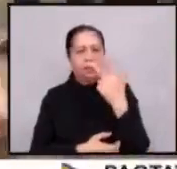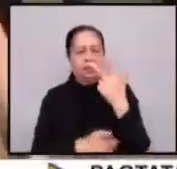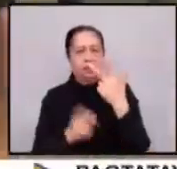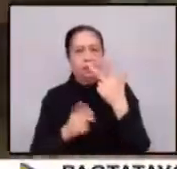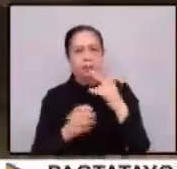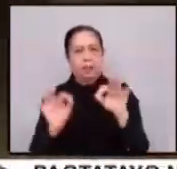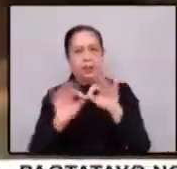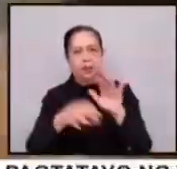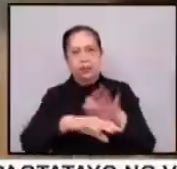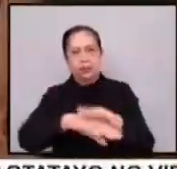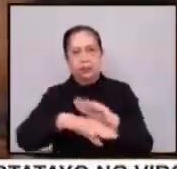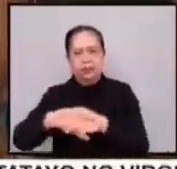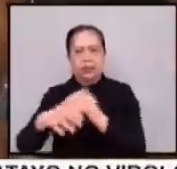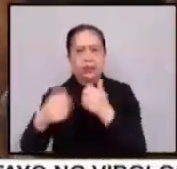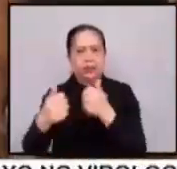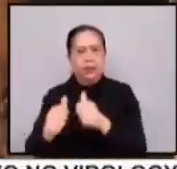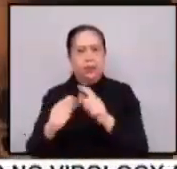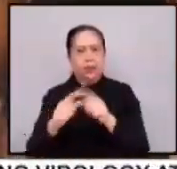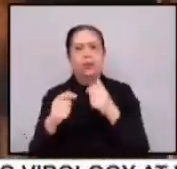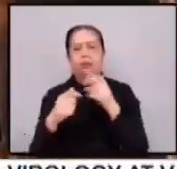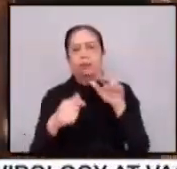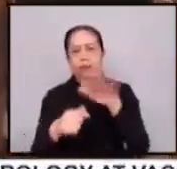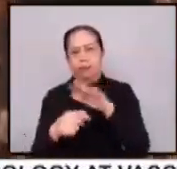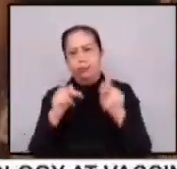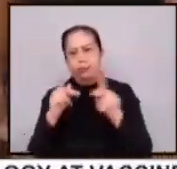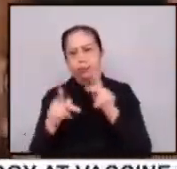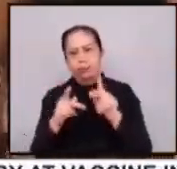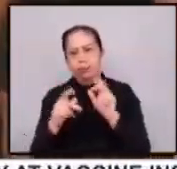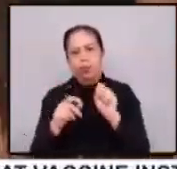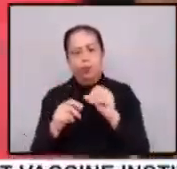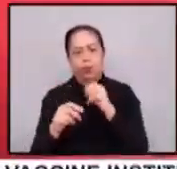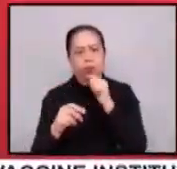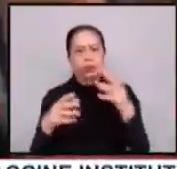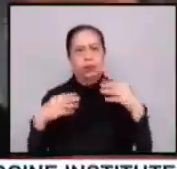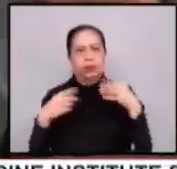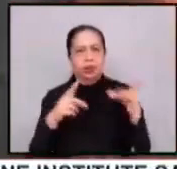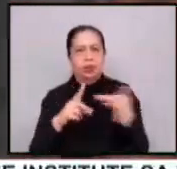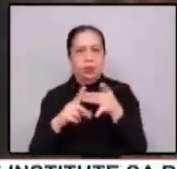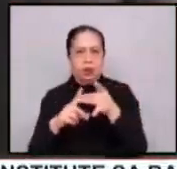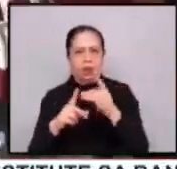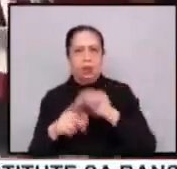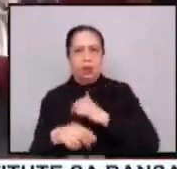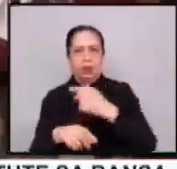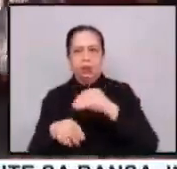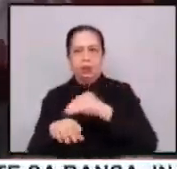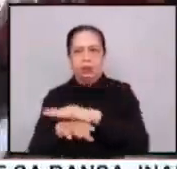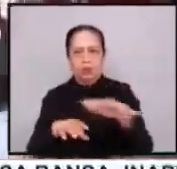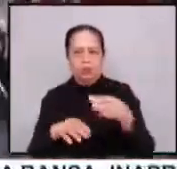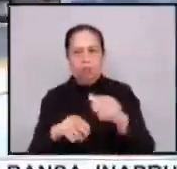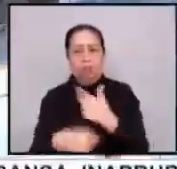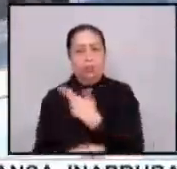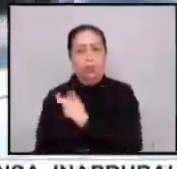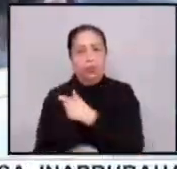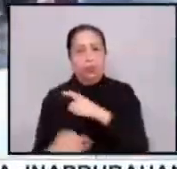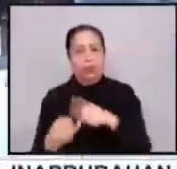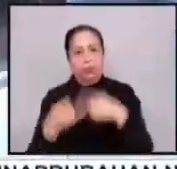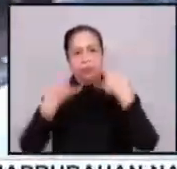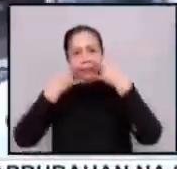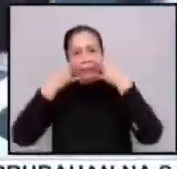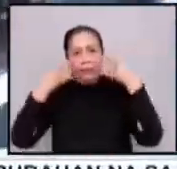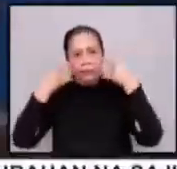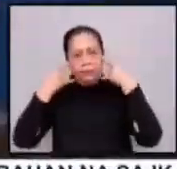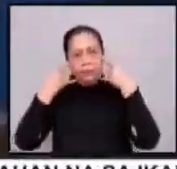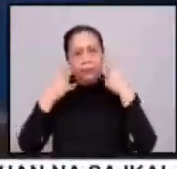paalala ngayong Pasko ang masunod ng publiko para hindi mahawa o makapanghawa. Kabilang dito ang pagbabakuna, pagsuot ng mask, maayos